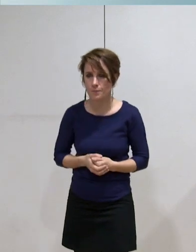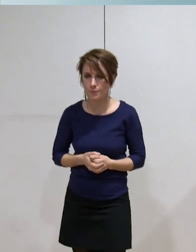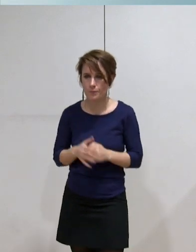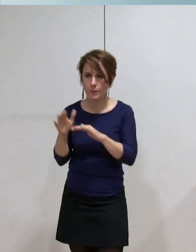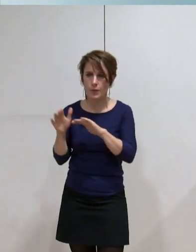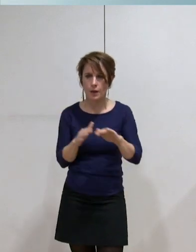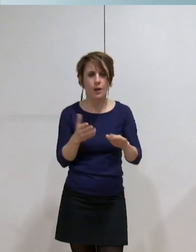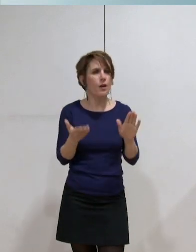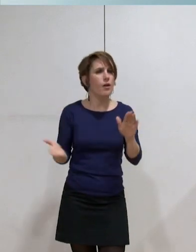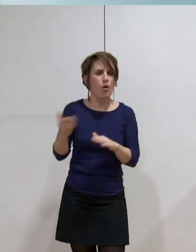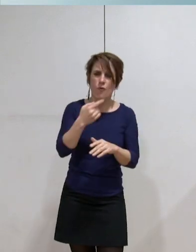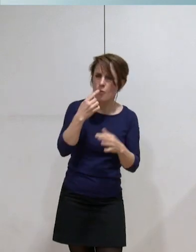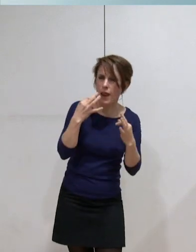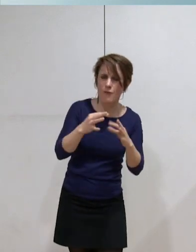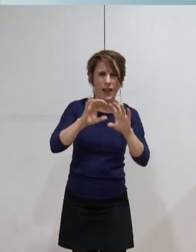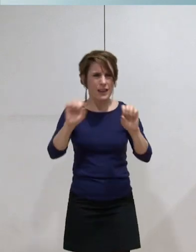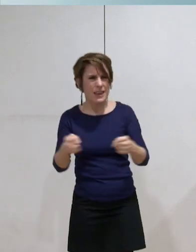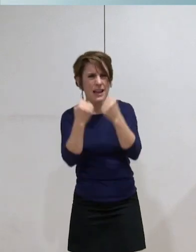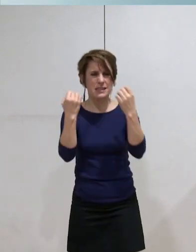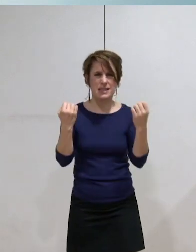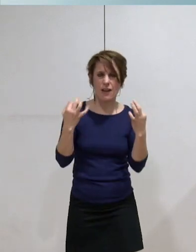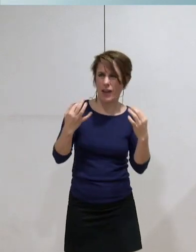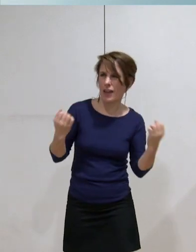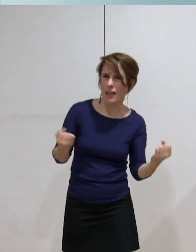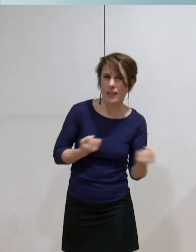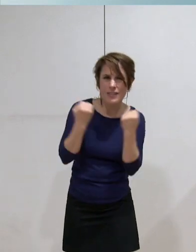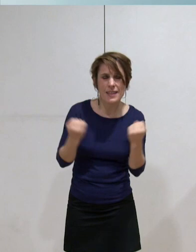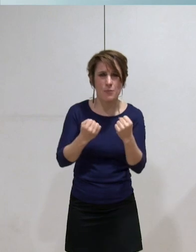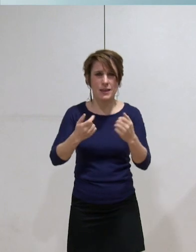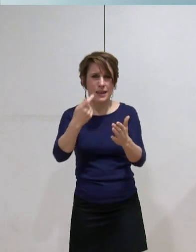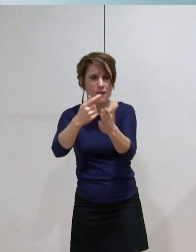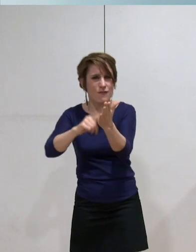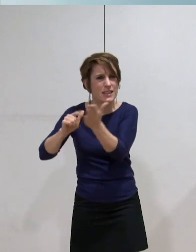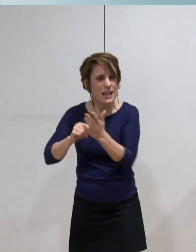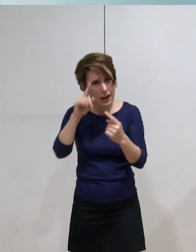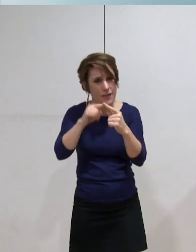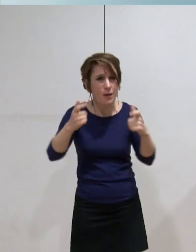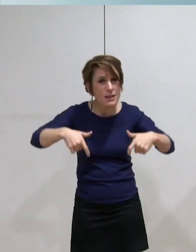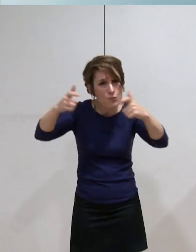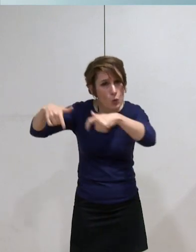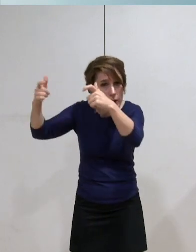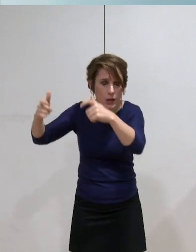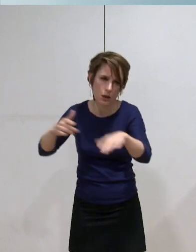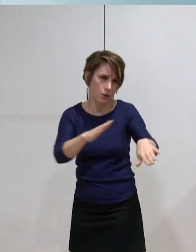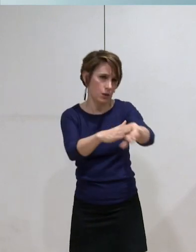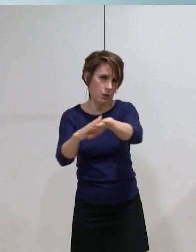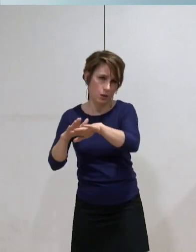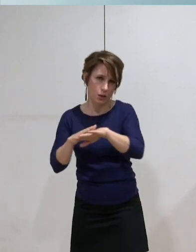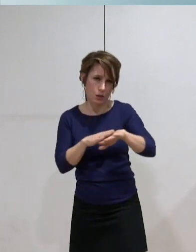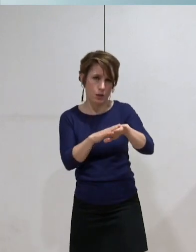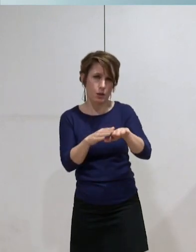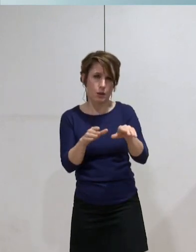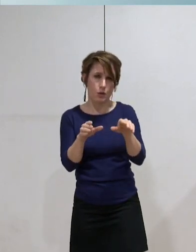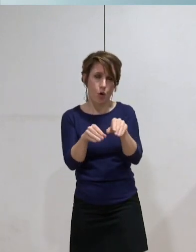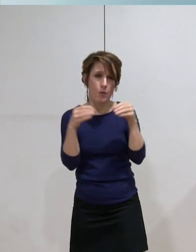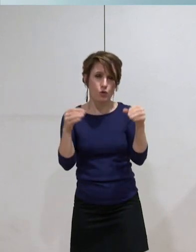dynamique fiscale notamment dans le domaine de l'immobilier je vous invite à à regarder en page 22 du doc0 ou en